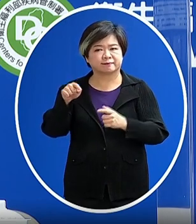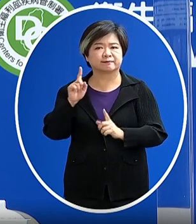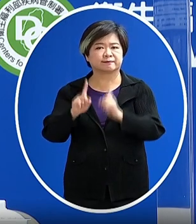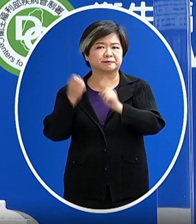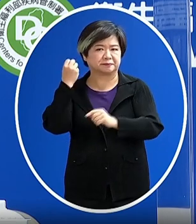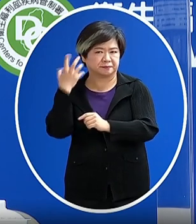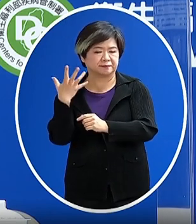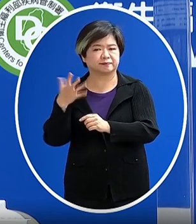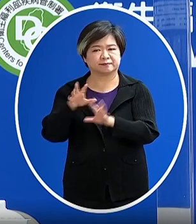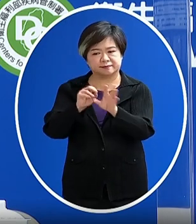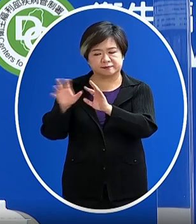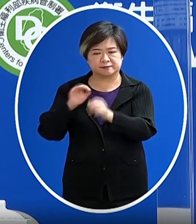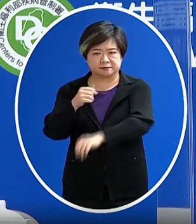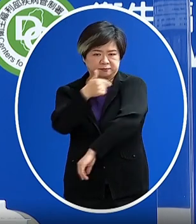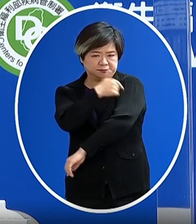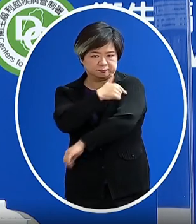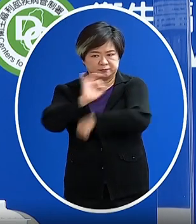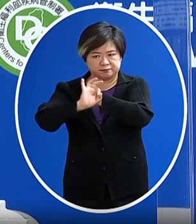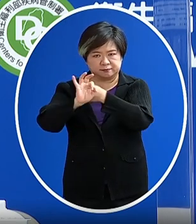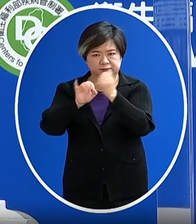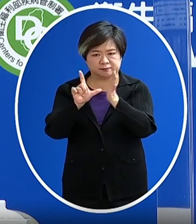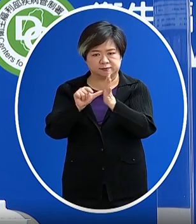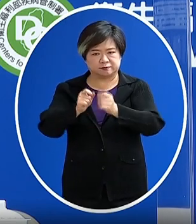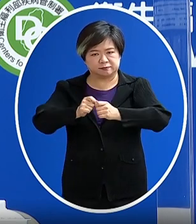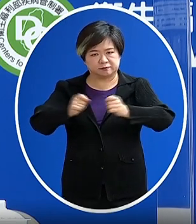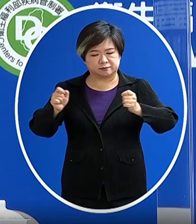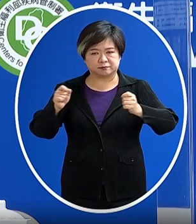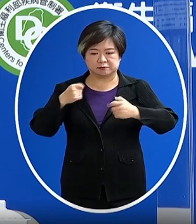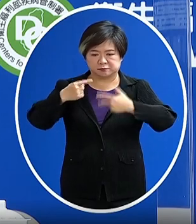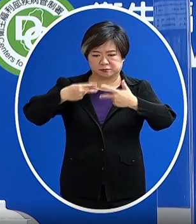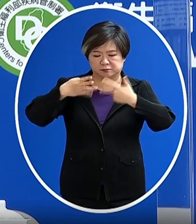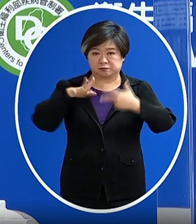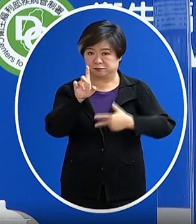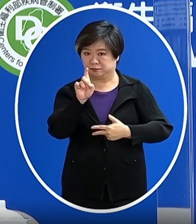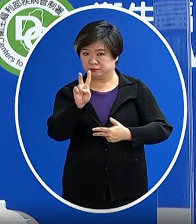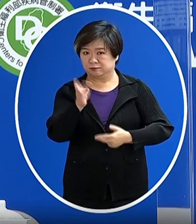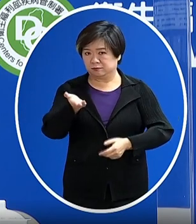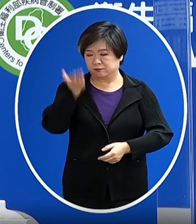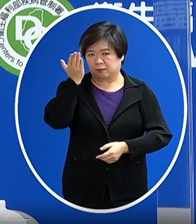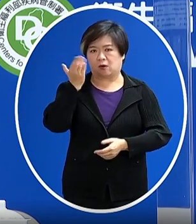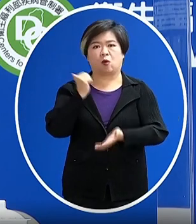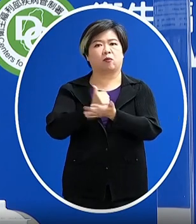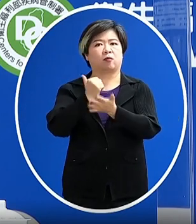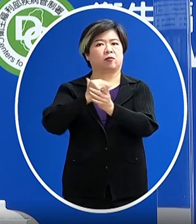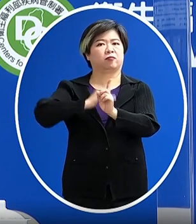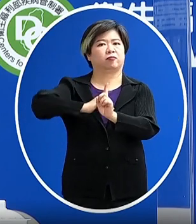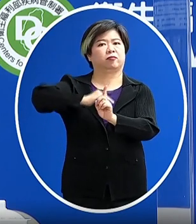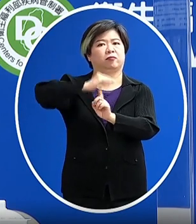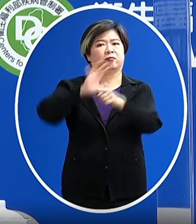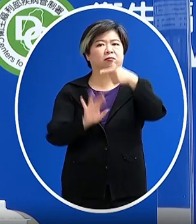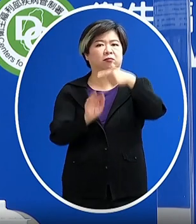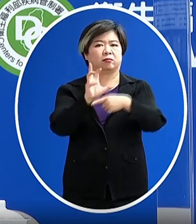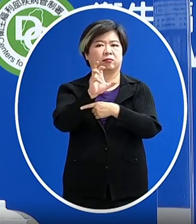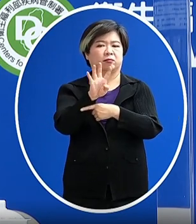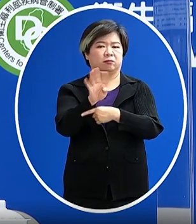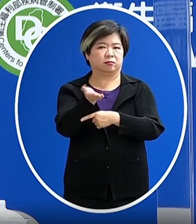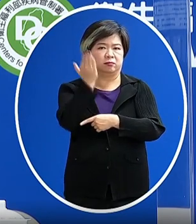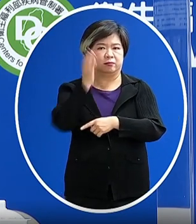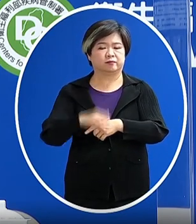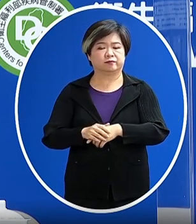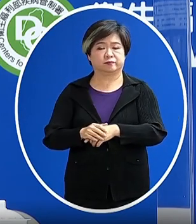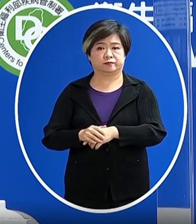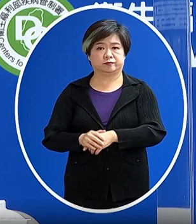一个哈，就是它施打的时间间隔比较长的时候，那效果会越好。那打第一剂也可以达